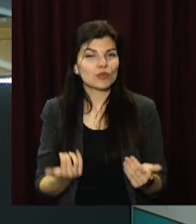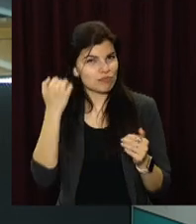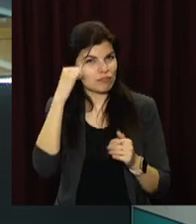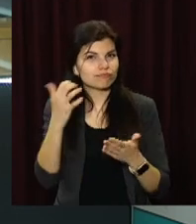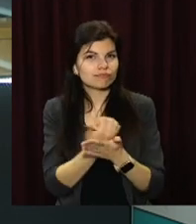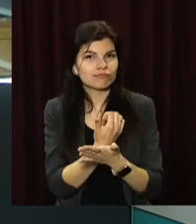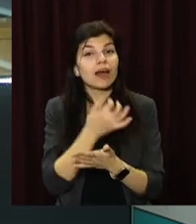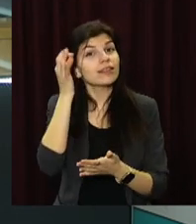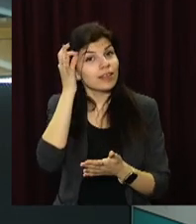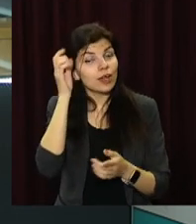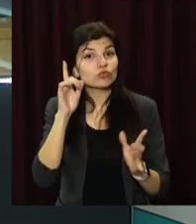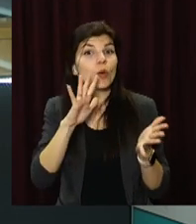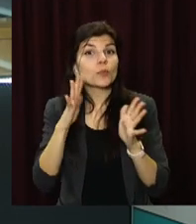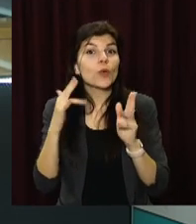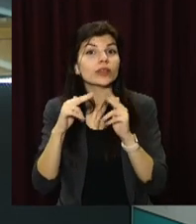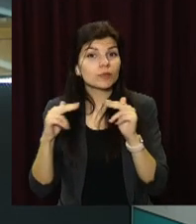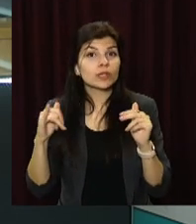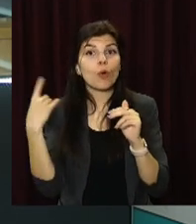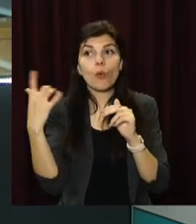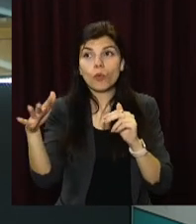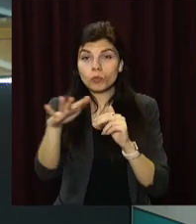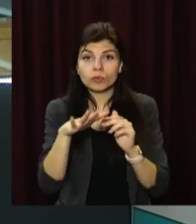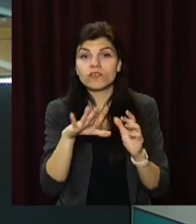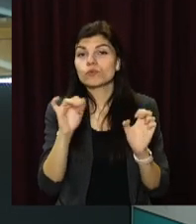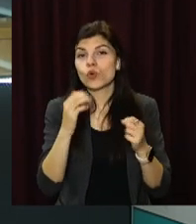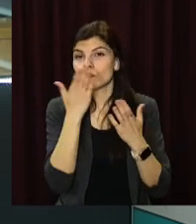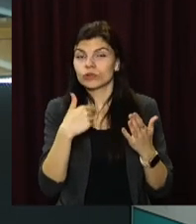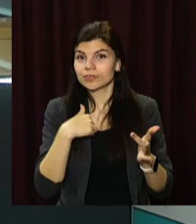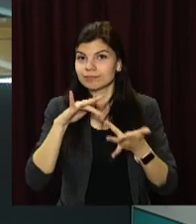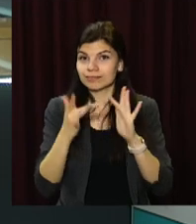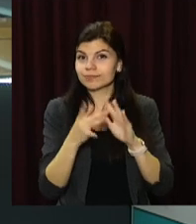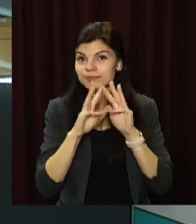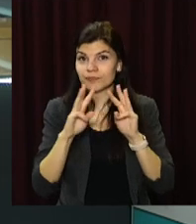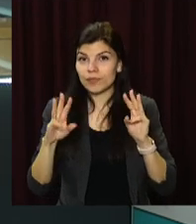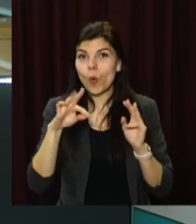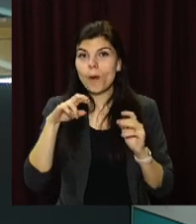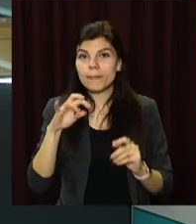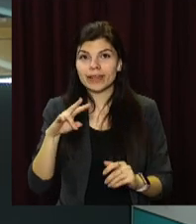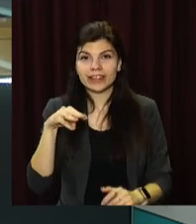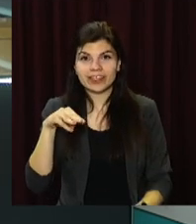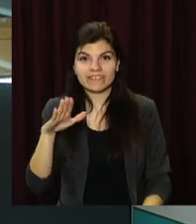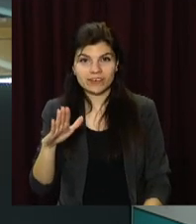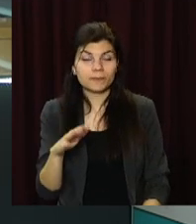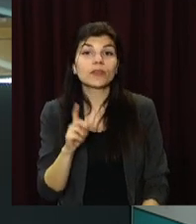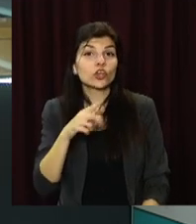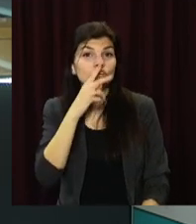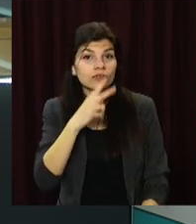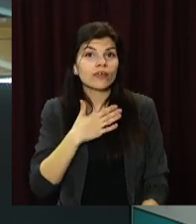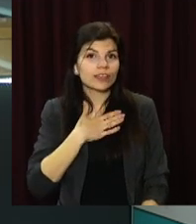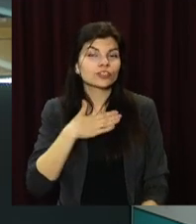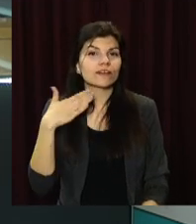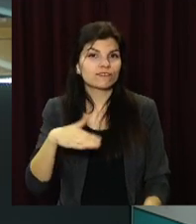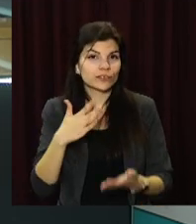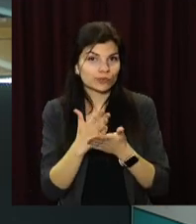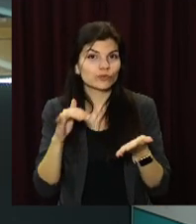перемог. Нагадаю, про події у Дніпрі та області ви можете прочитати на нашому сайті opentv.media. А також дивіться наші сюжети